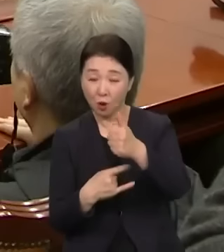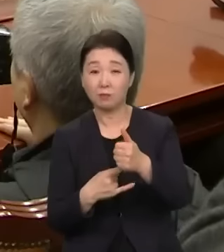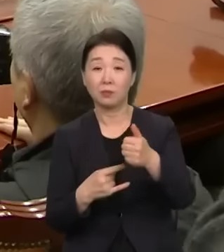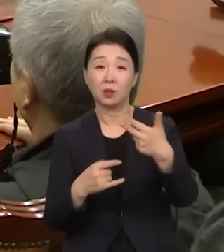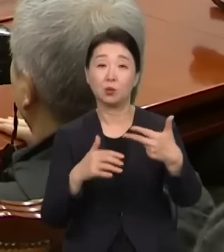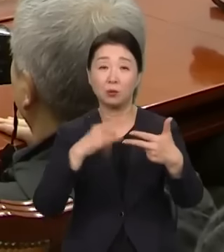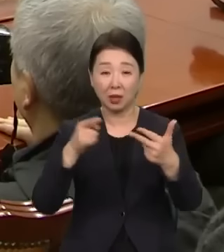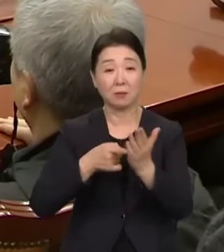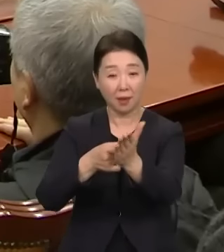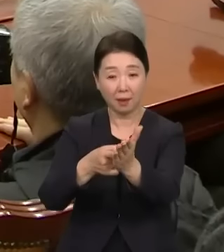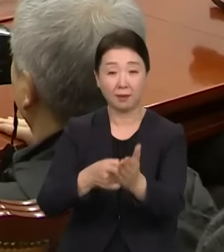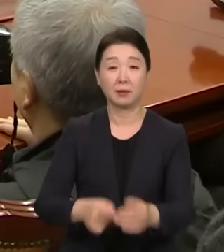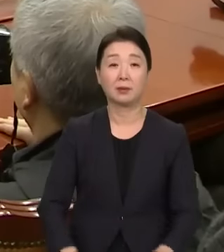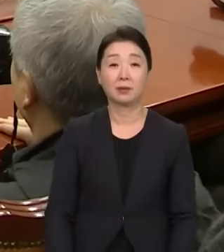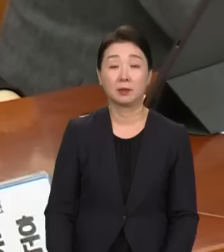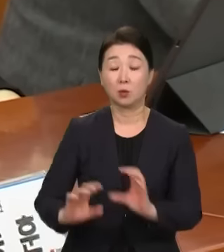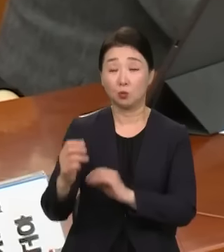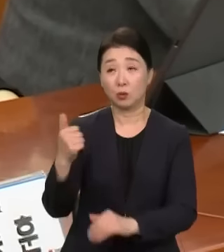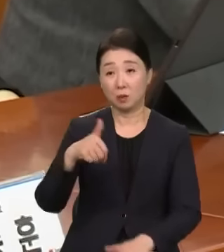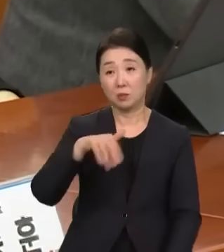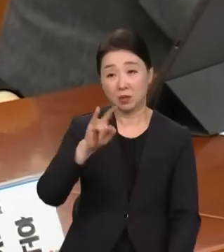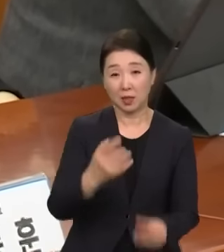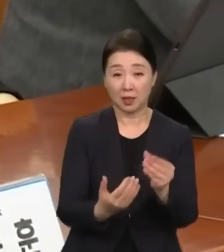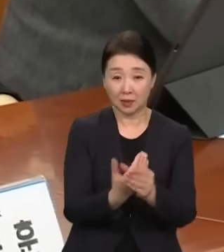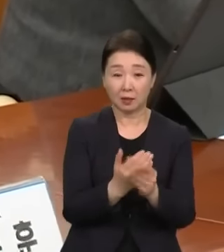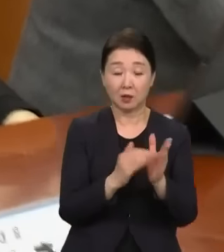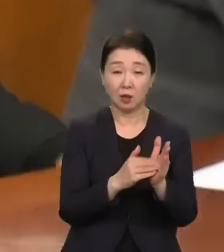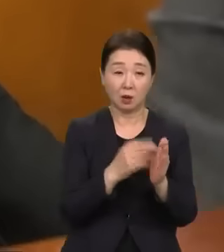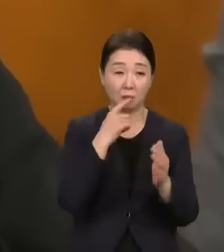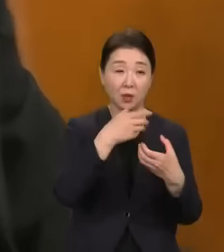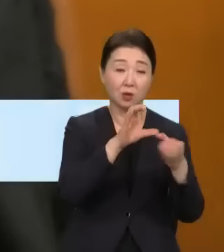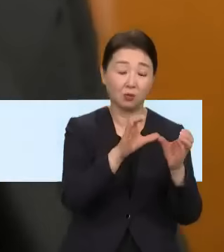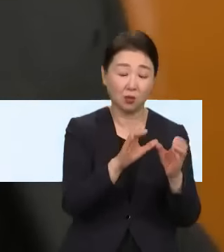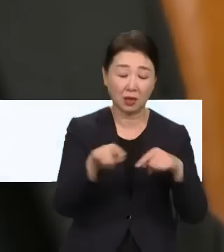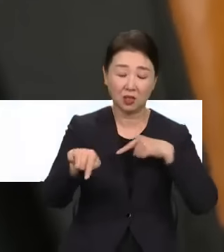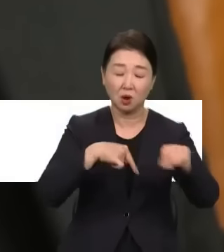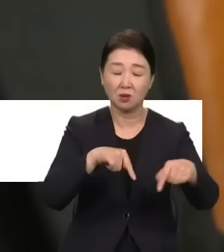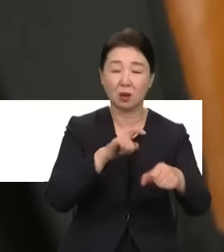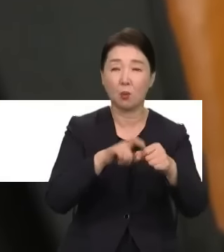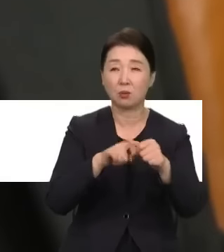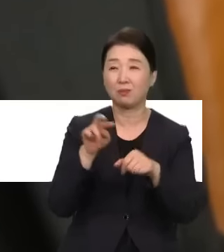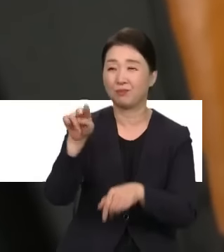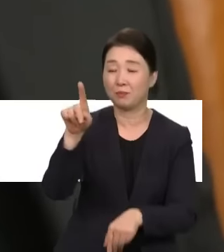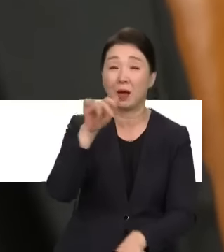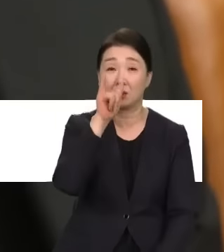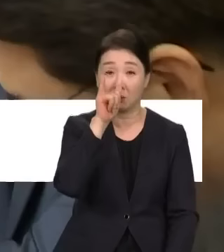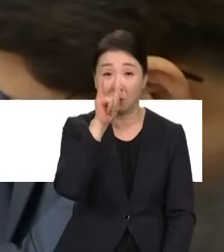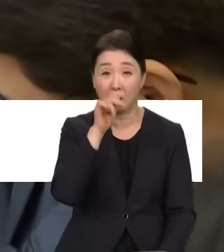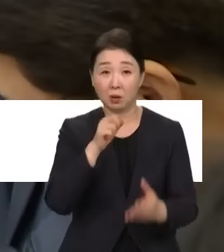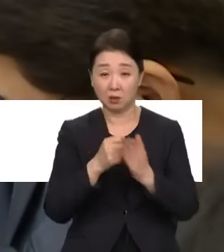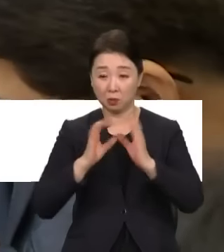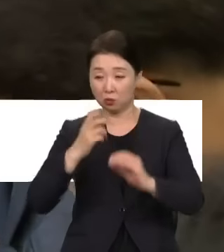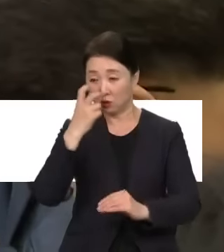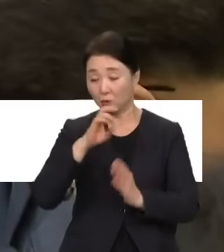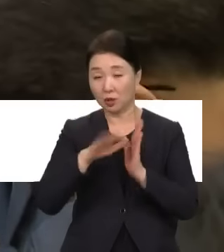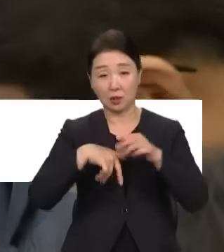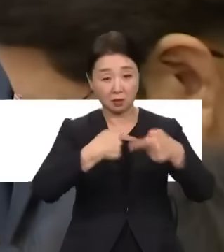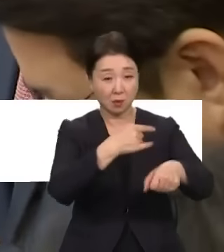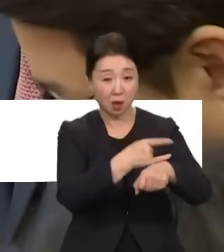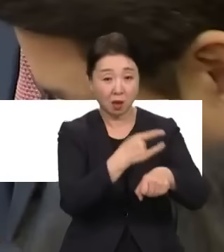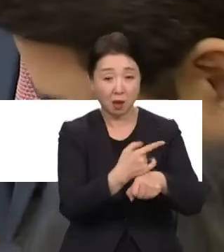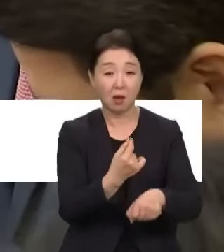다만 국민의힘은 이미 최상병 사건을 야당의 정쟁용 의혹 제기로 규정하고 있는 만큼 국정조사에